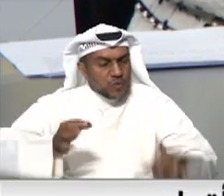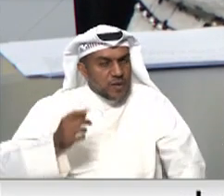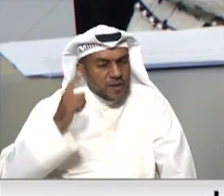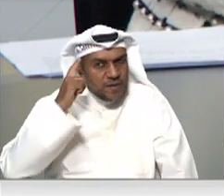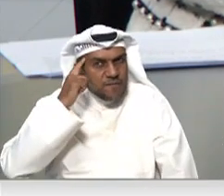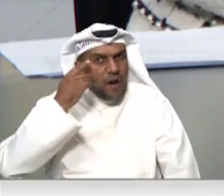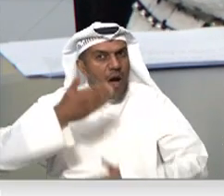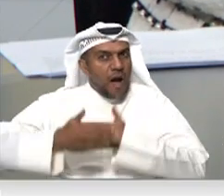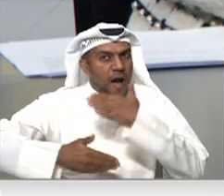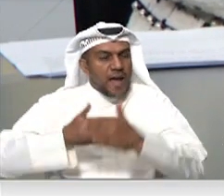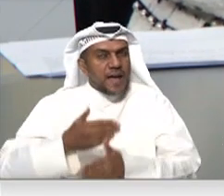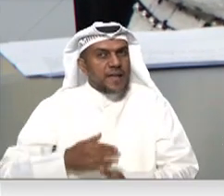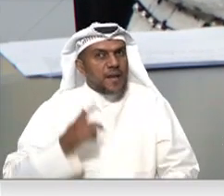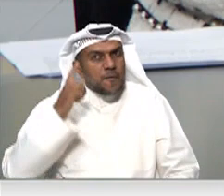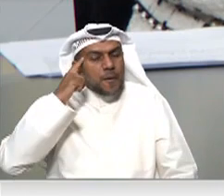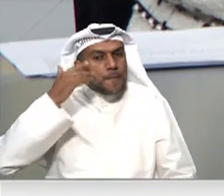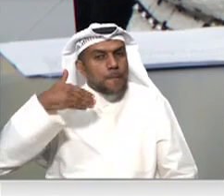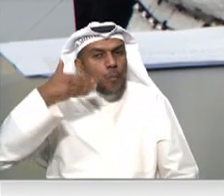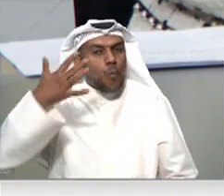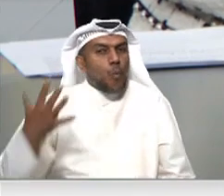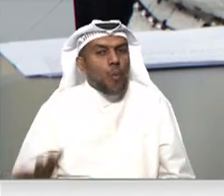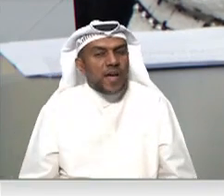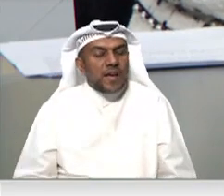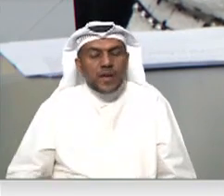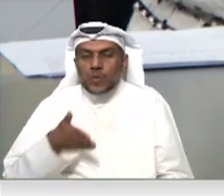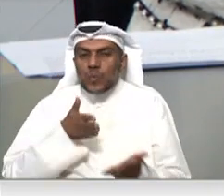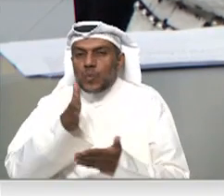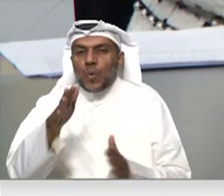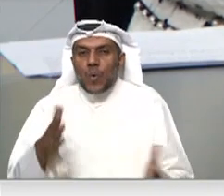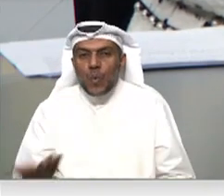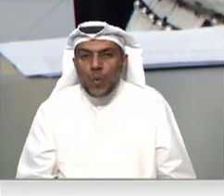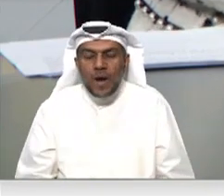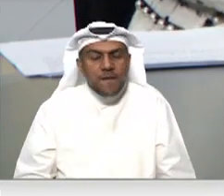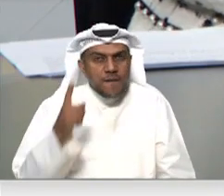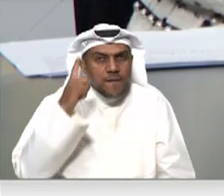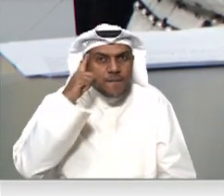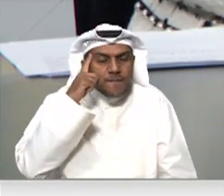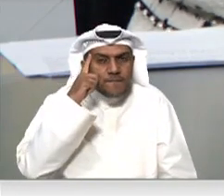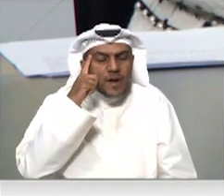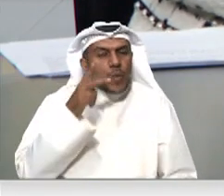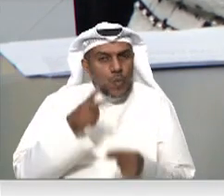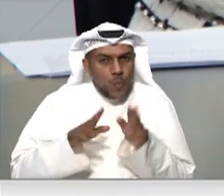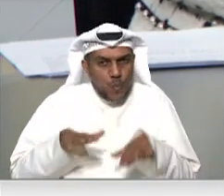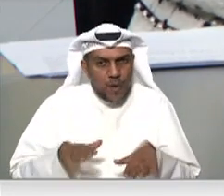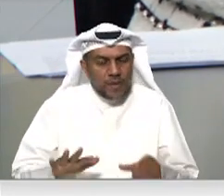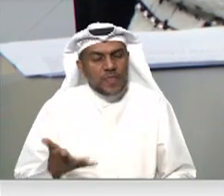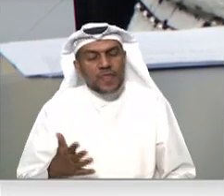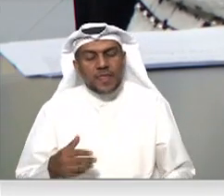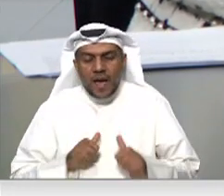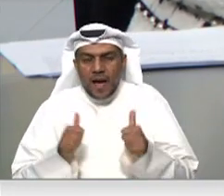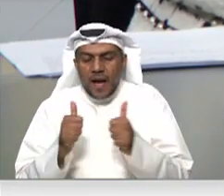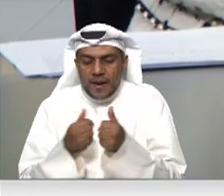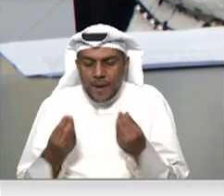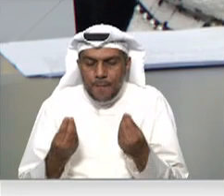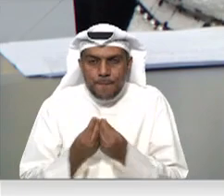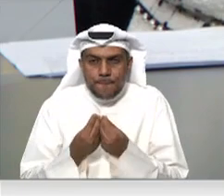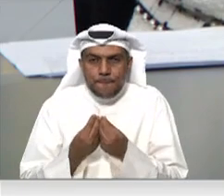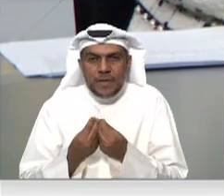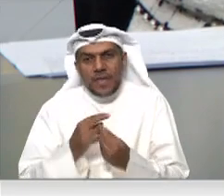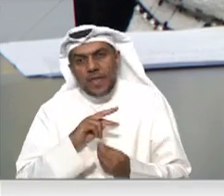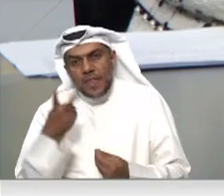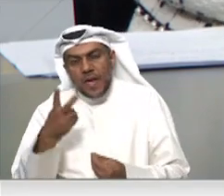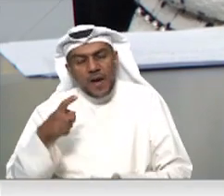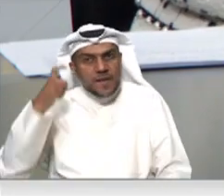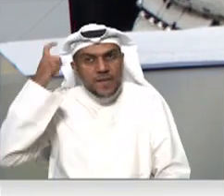سيقضون ويستمتعون بهذه العطلة. منهم من فضل البقاء داخل الكويت مع الأهل والأحبة والأصدقاء،